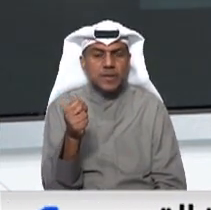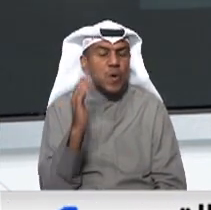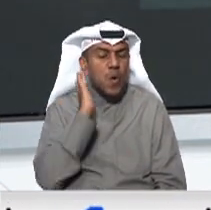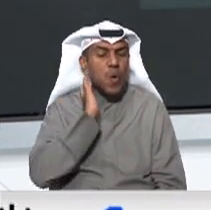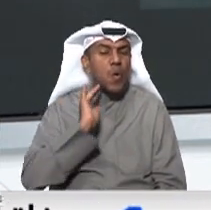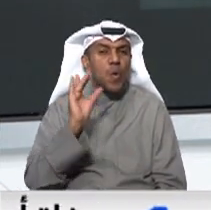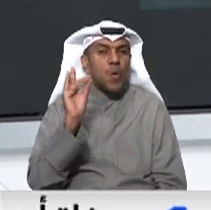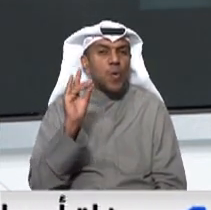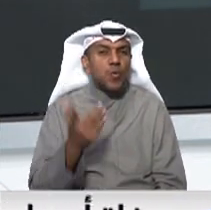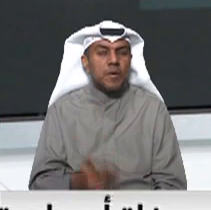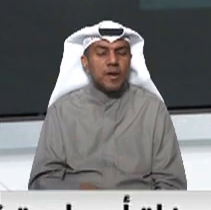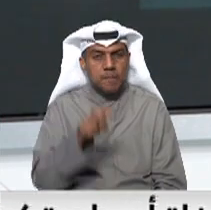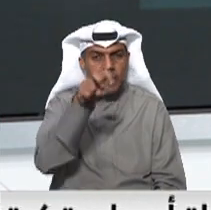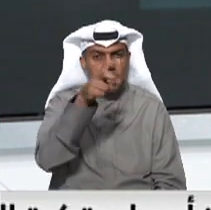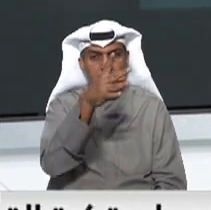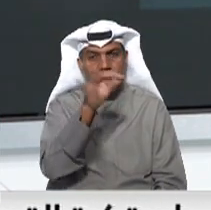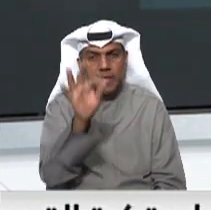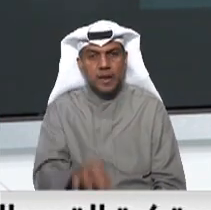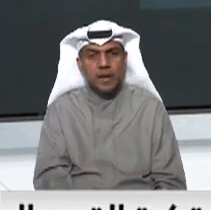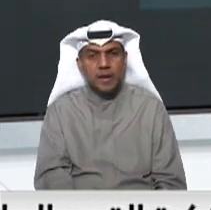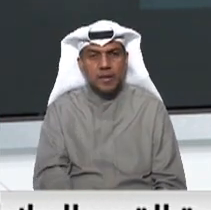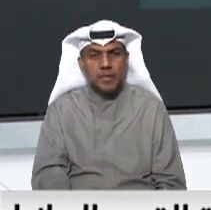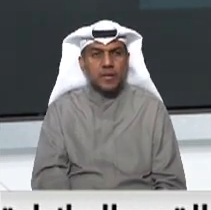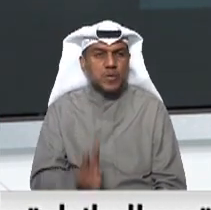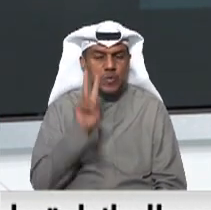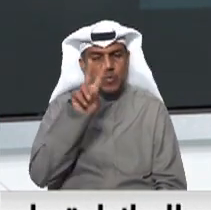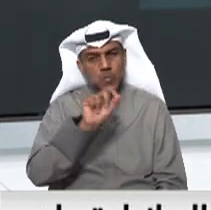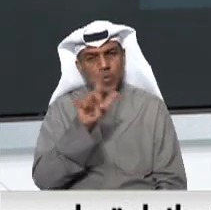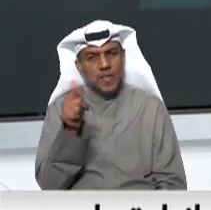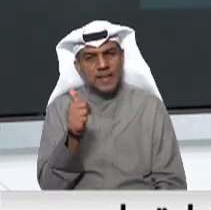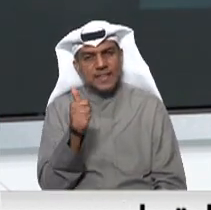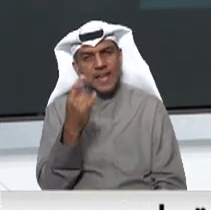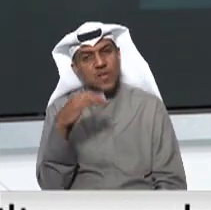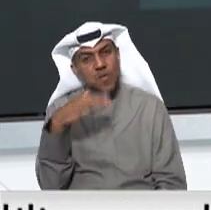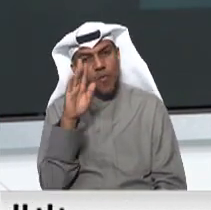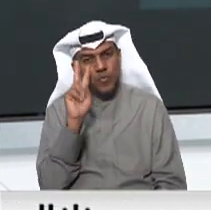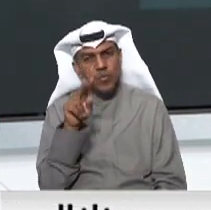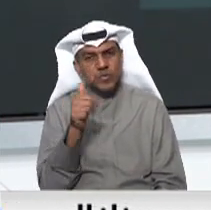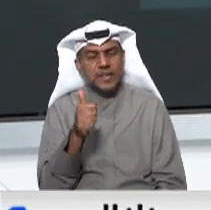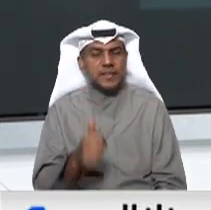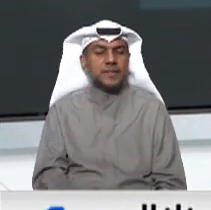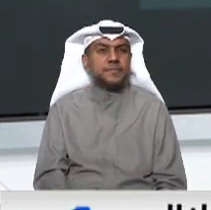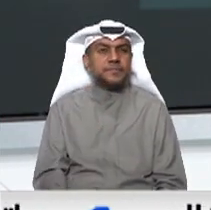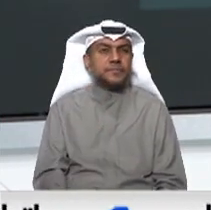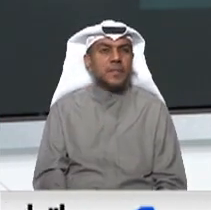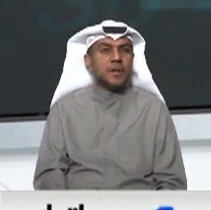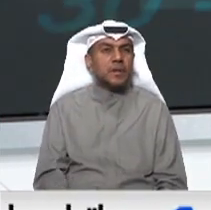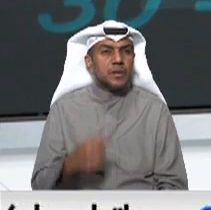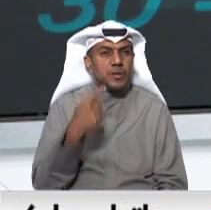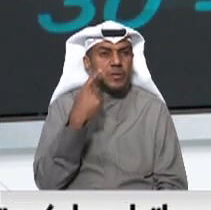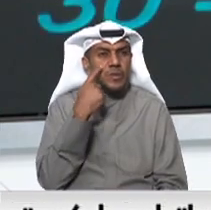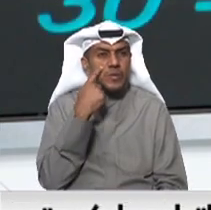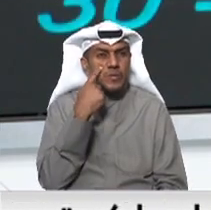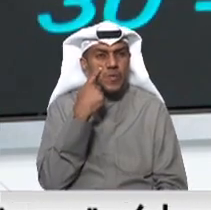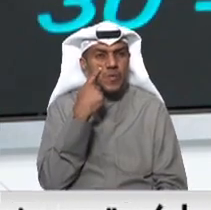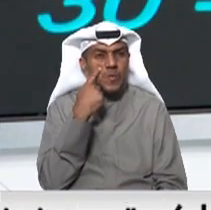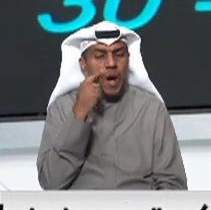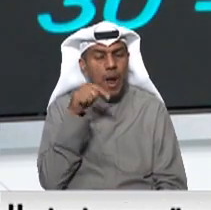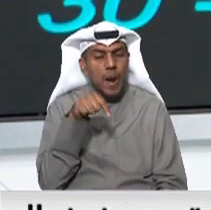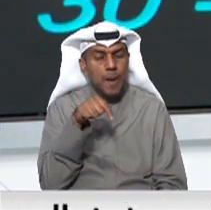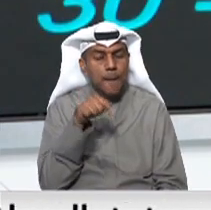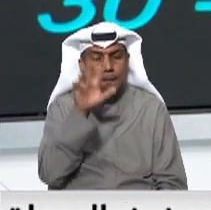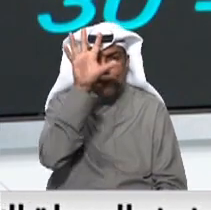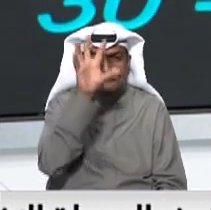النسبية 38%، الرؤية الأفقية جيدة تتجاوز 10 كيلو. متوقع أن تكون الأجواء بشكل عام في منتصف